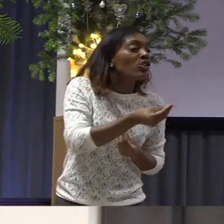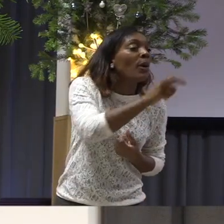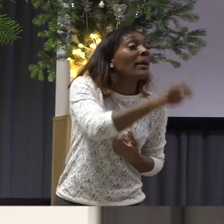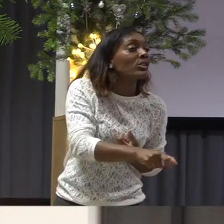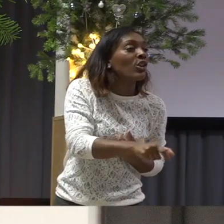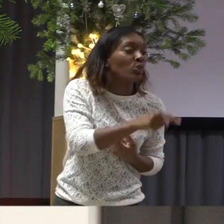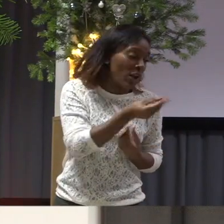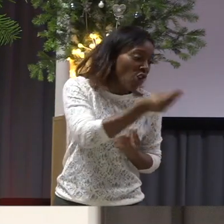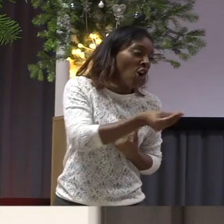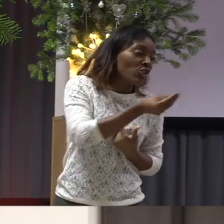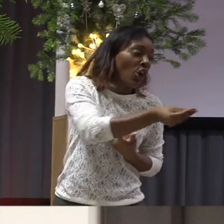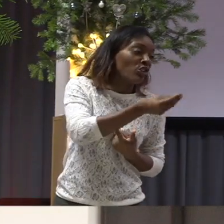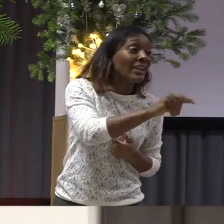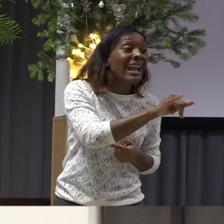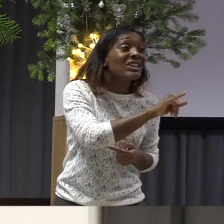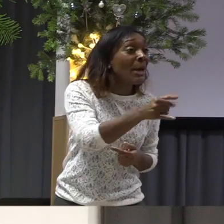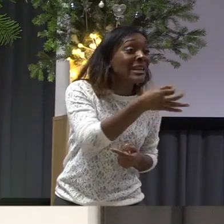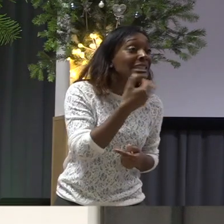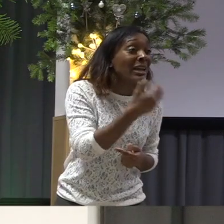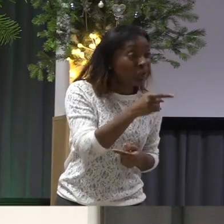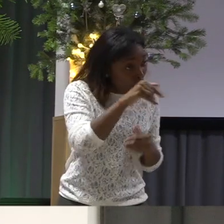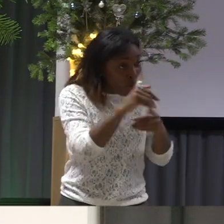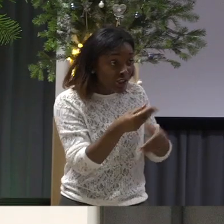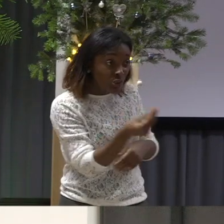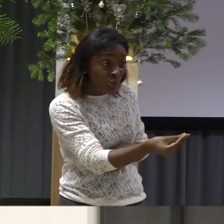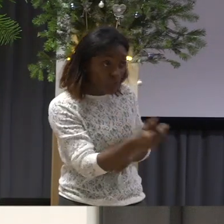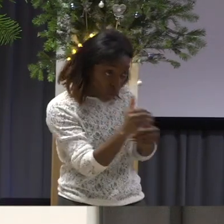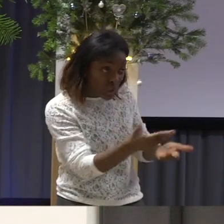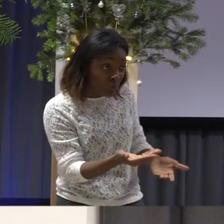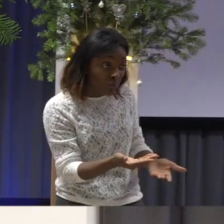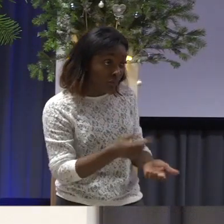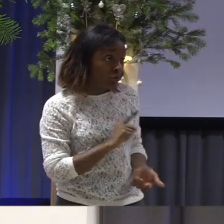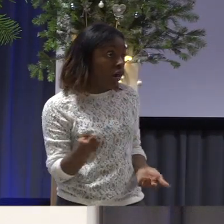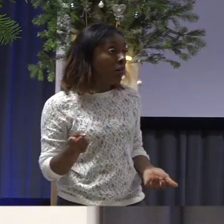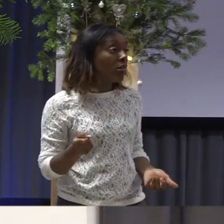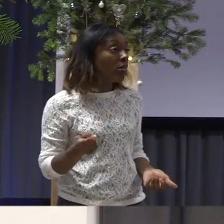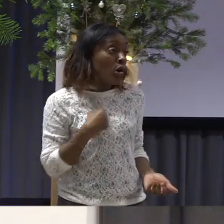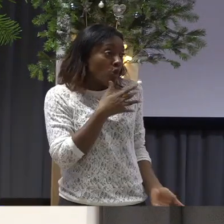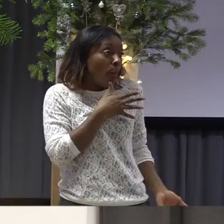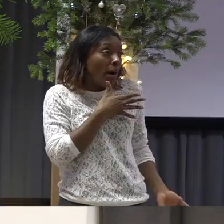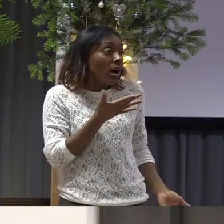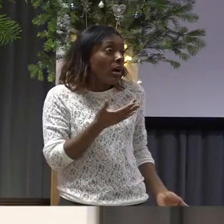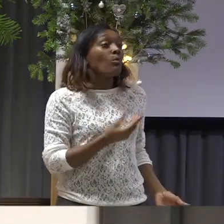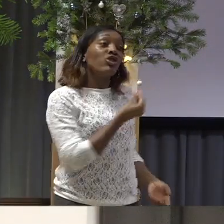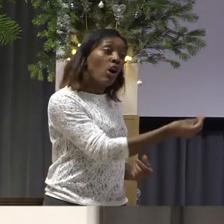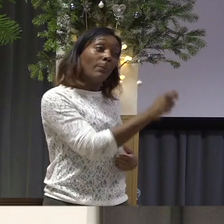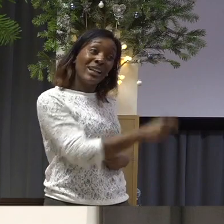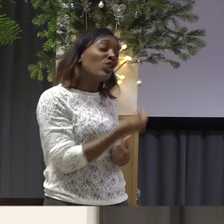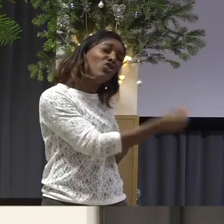donné. C'est un principe simple. Moi, je ne peux pas continuer à quelqu'un qui ne me dit pas